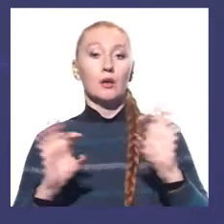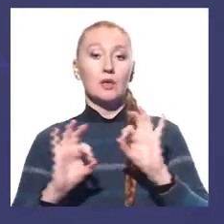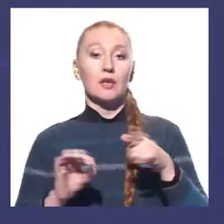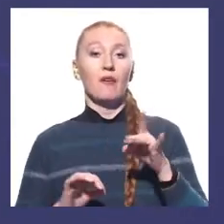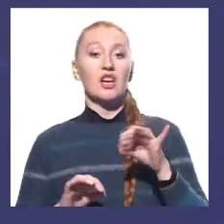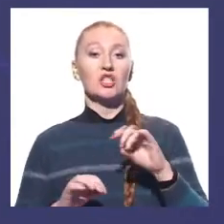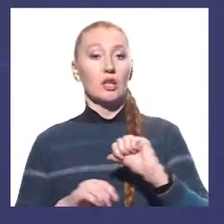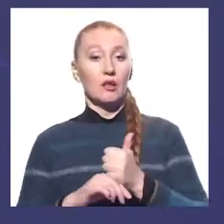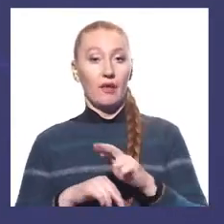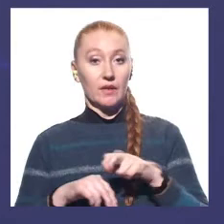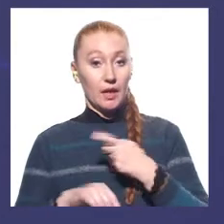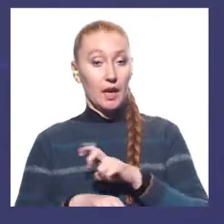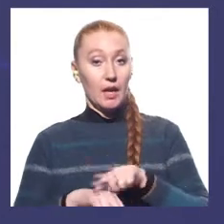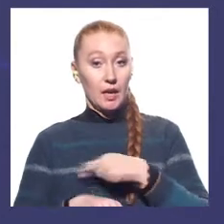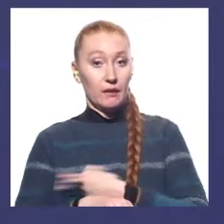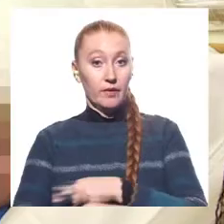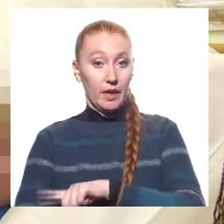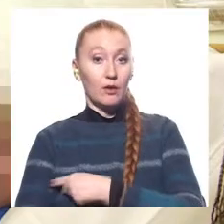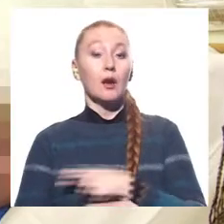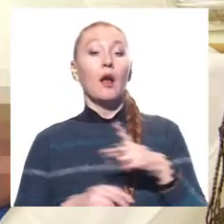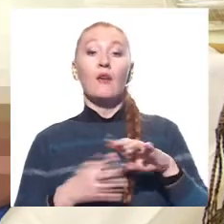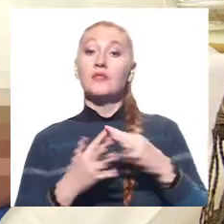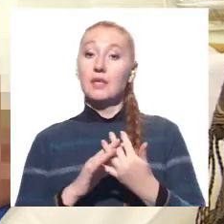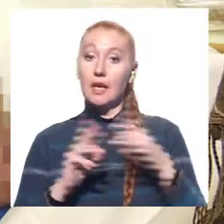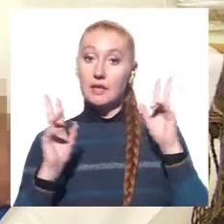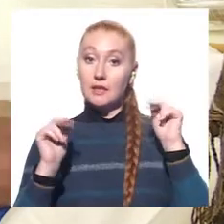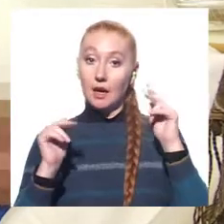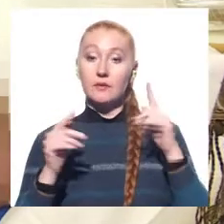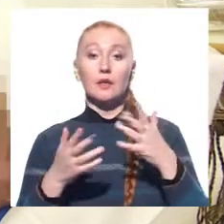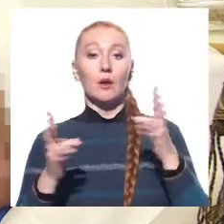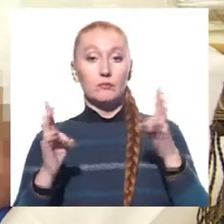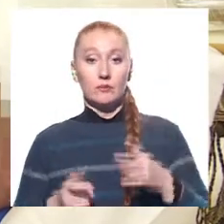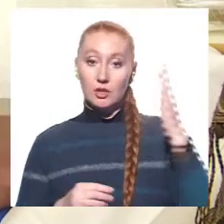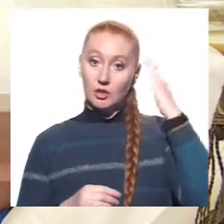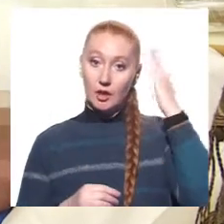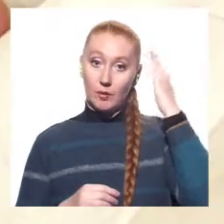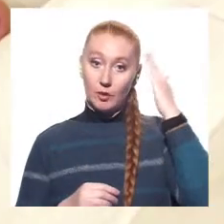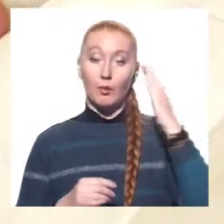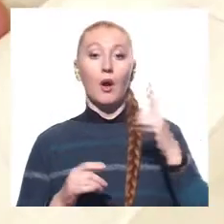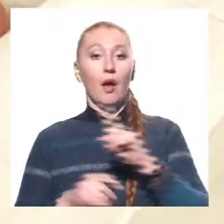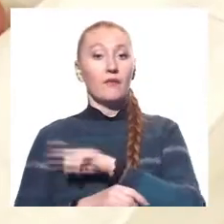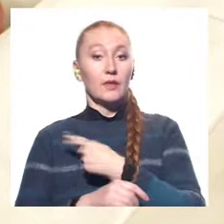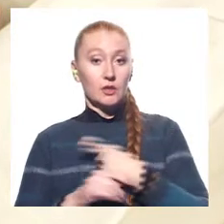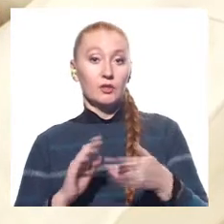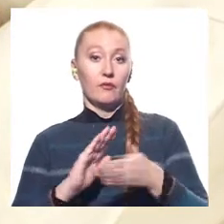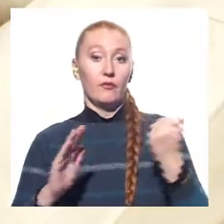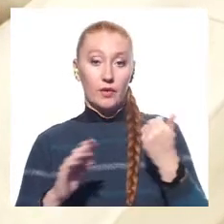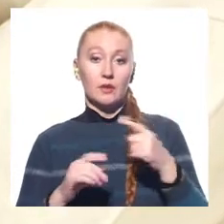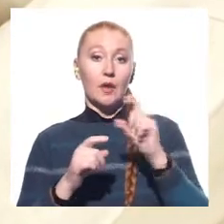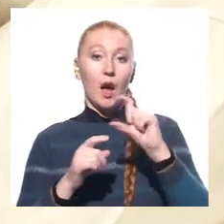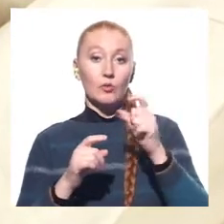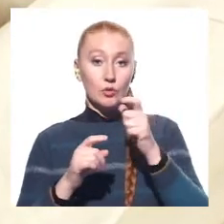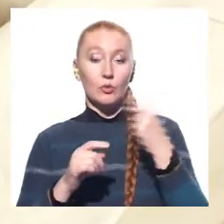Риженко. У лютому цього року у селищі Зайцеве хлопець отримав черепно-мозкове поранення. Лікарі видалили осколок, який